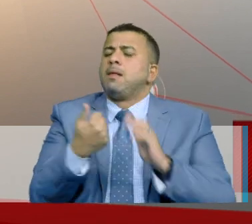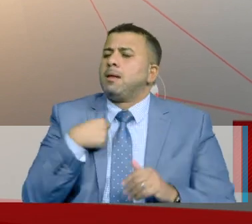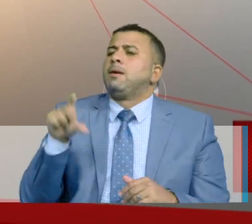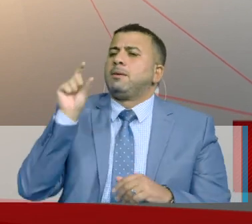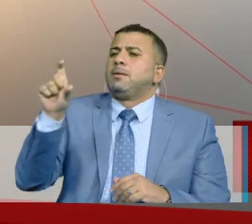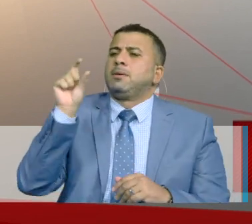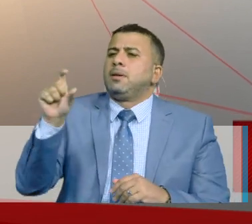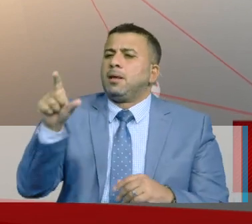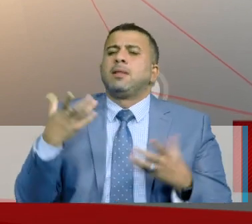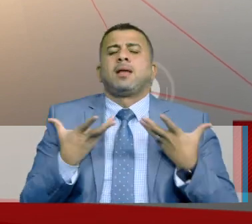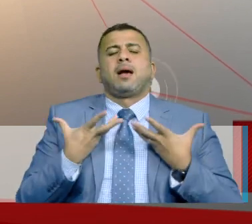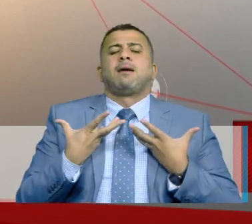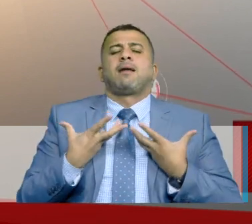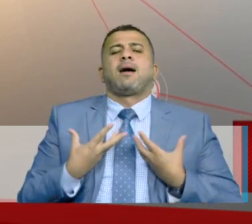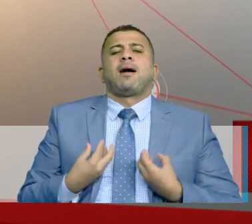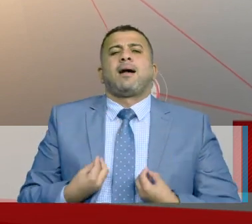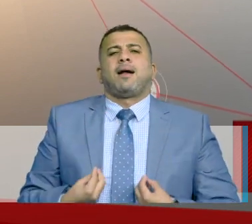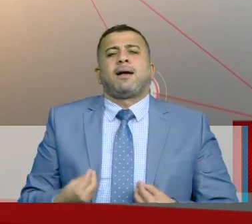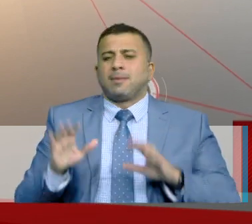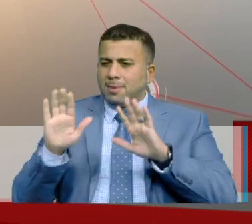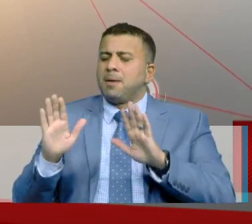انت شو رايك تشتريه وبخير